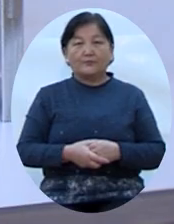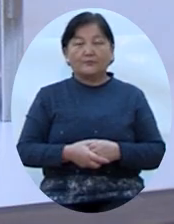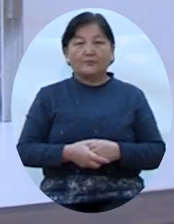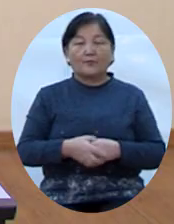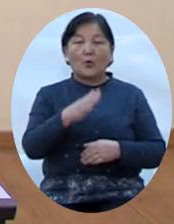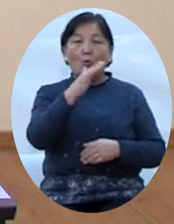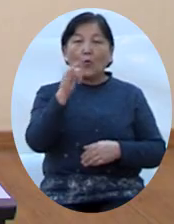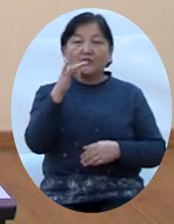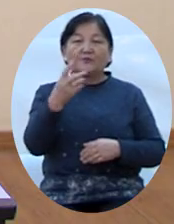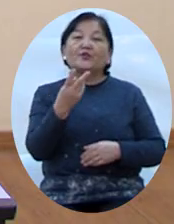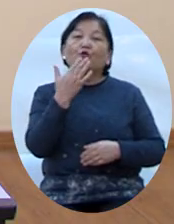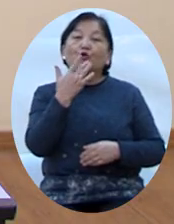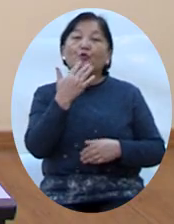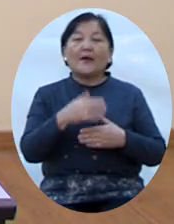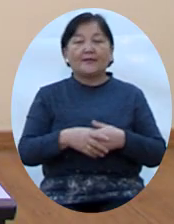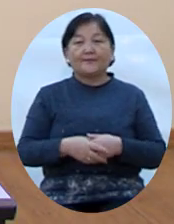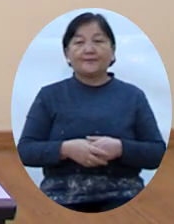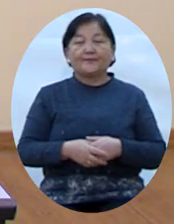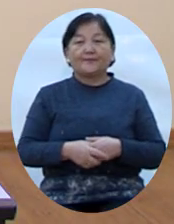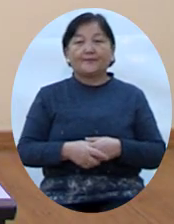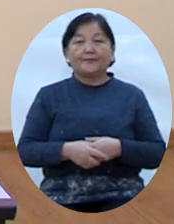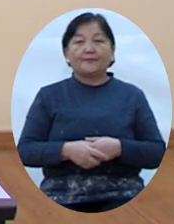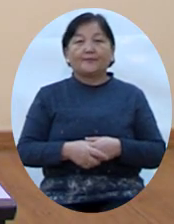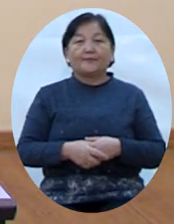Зя уусамлын өнгө